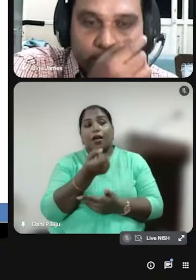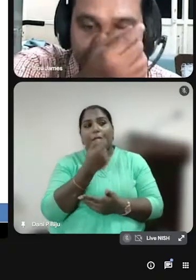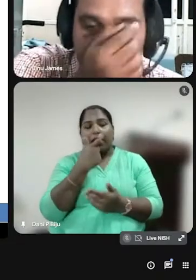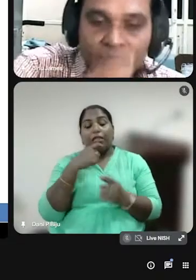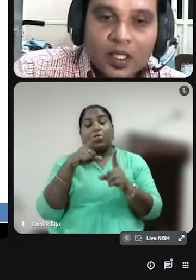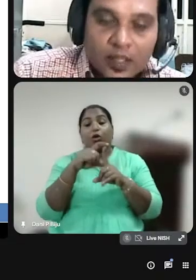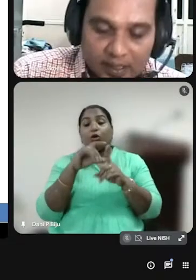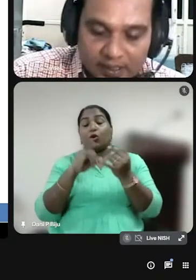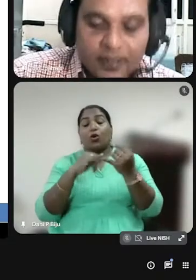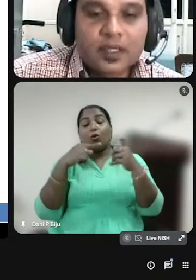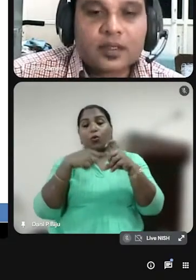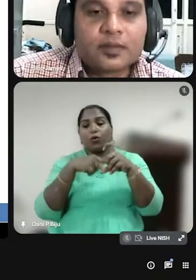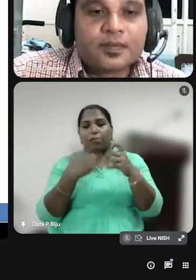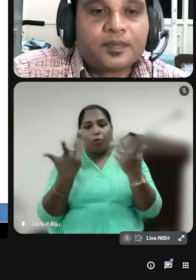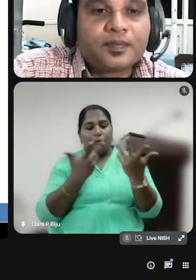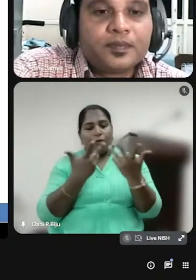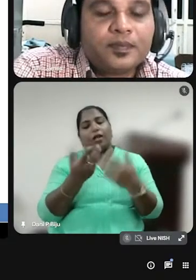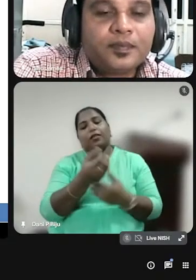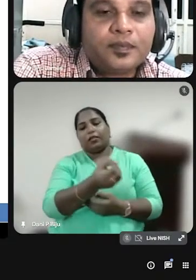ചെയ്യുന്നത്. നെക്സ്റ്റ്.